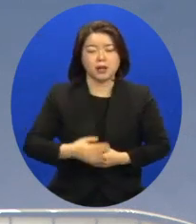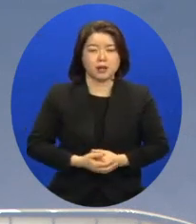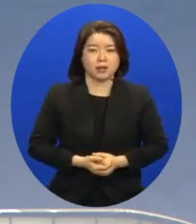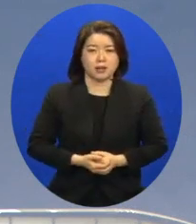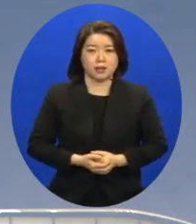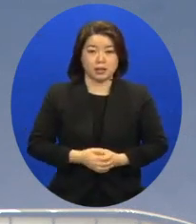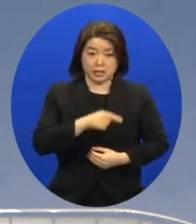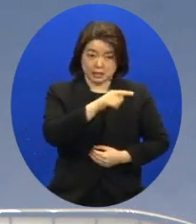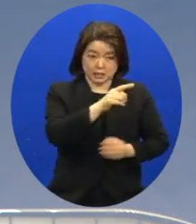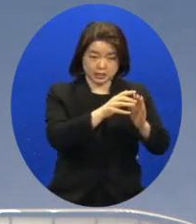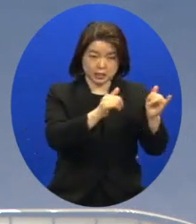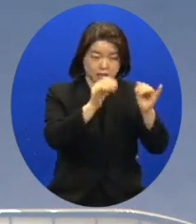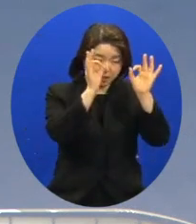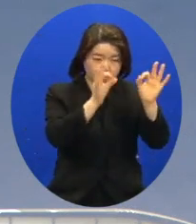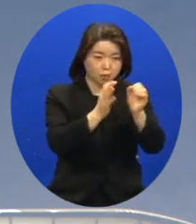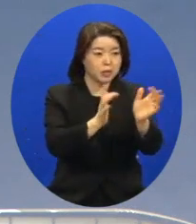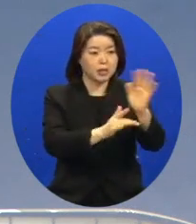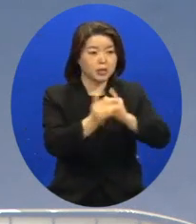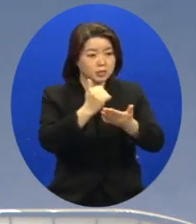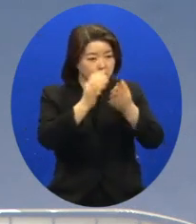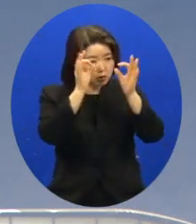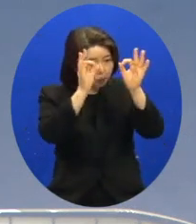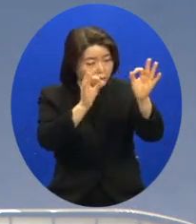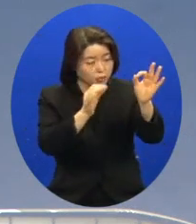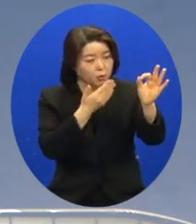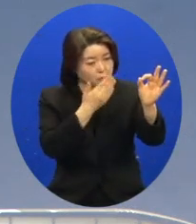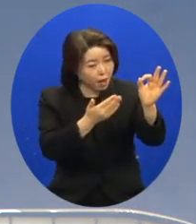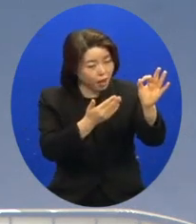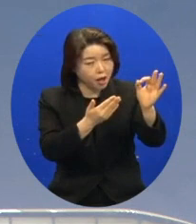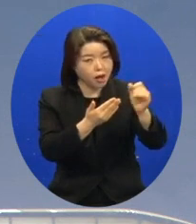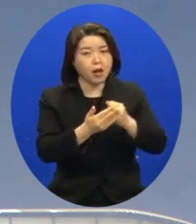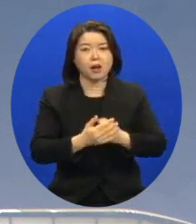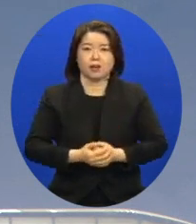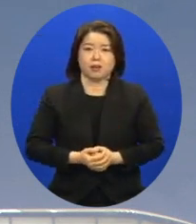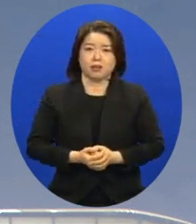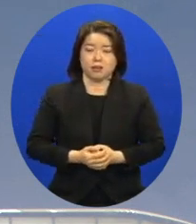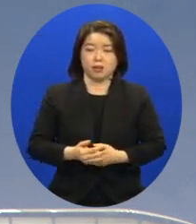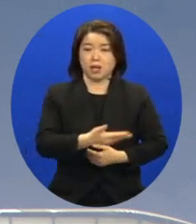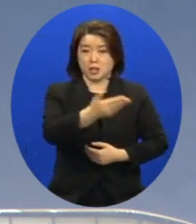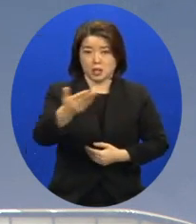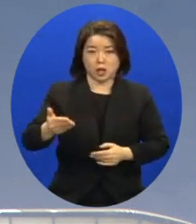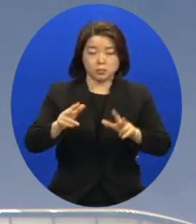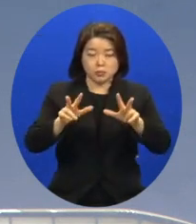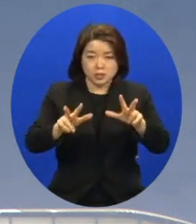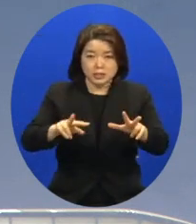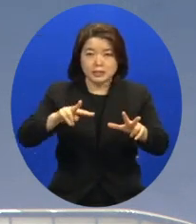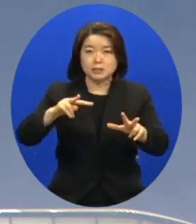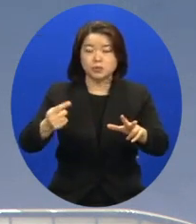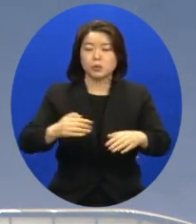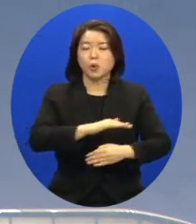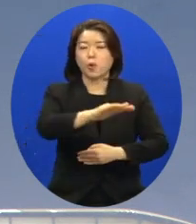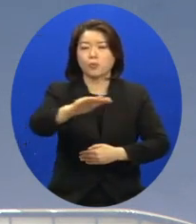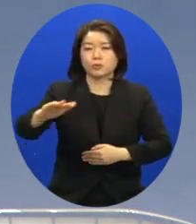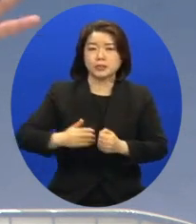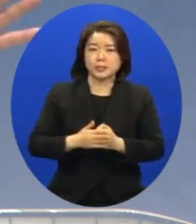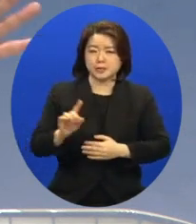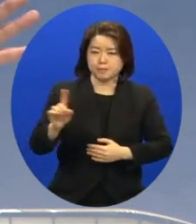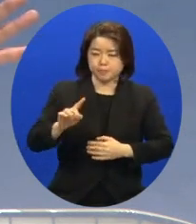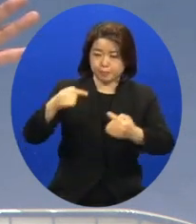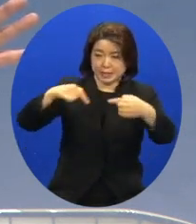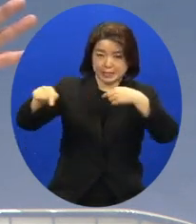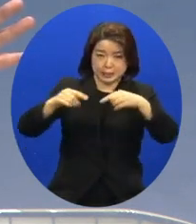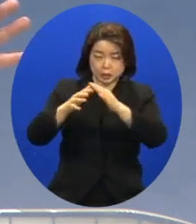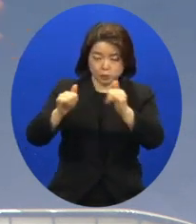그 사람을 보면 예수님 보는 것 같은가? 여러분 지금도 우리가 어떤